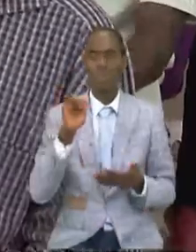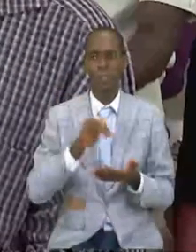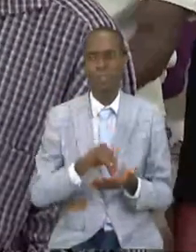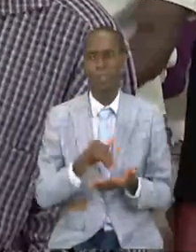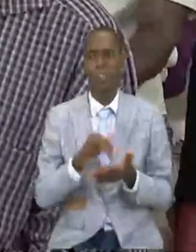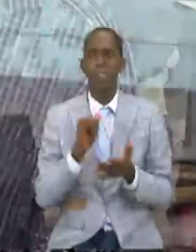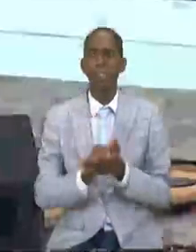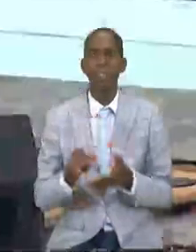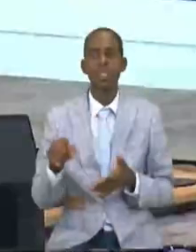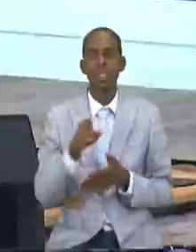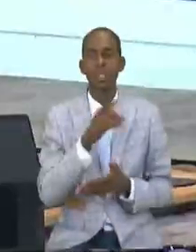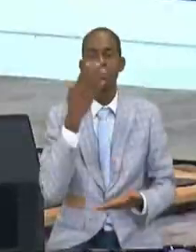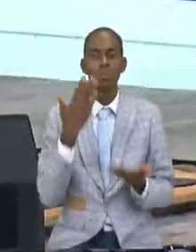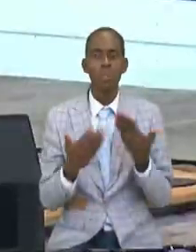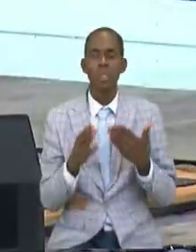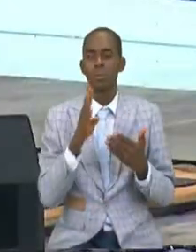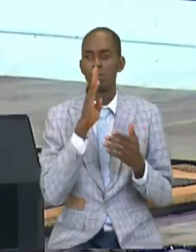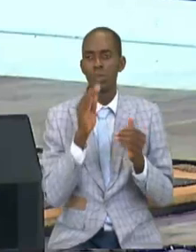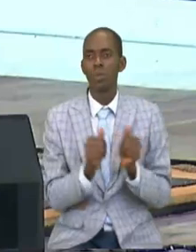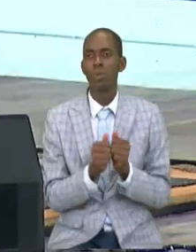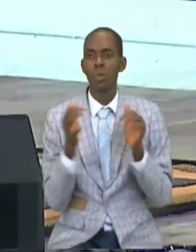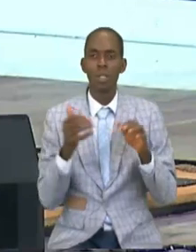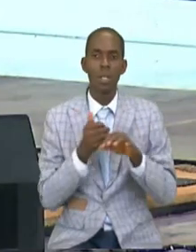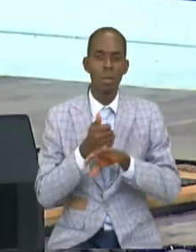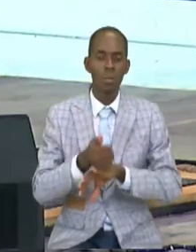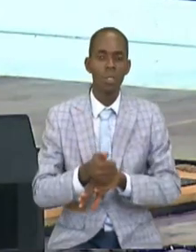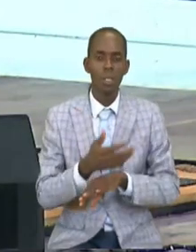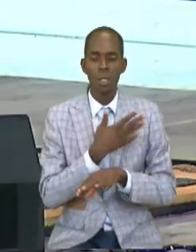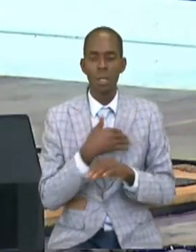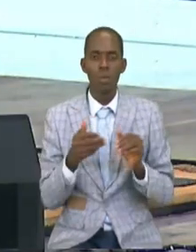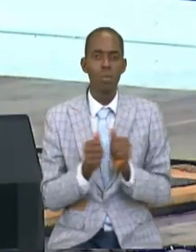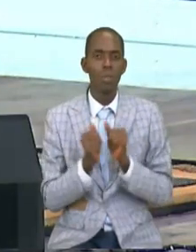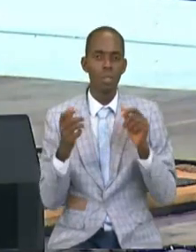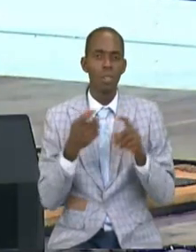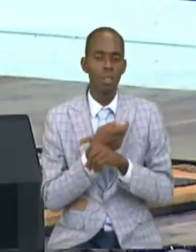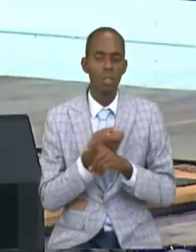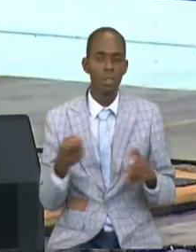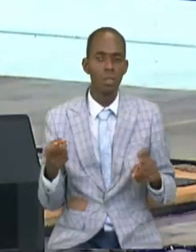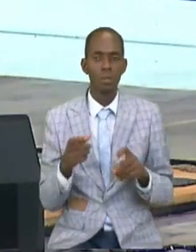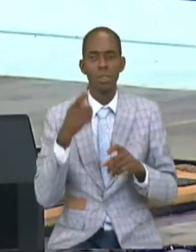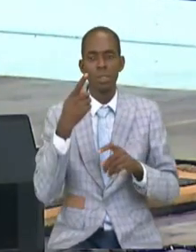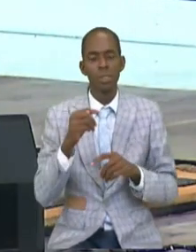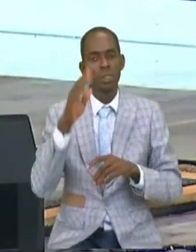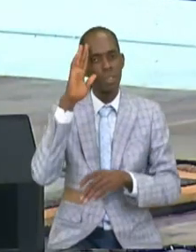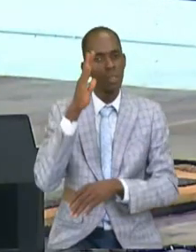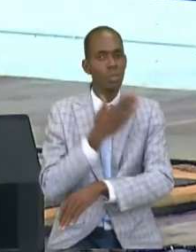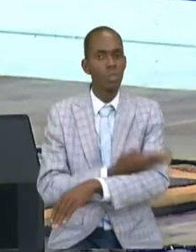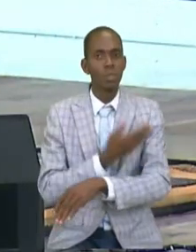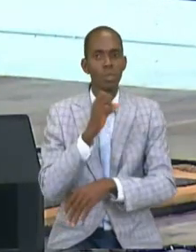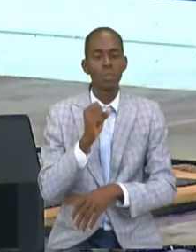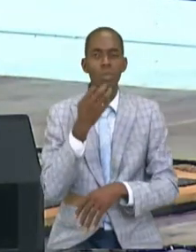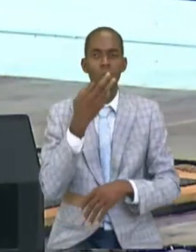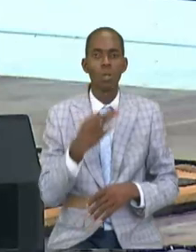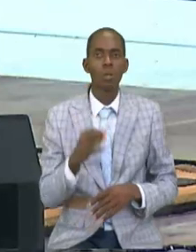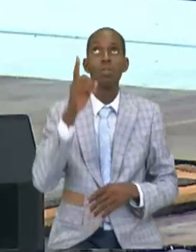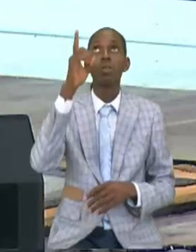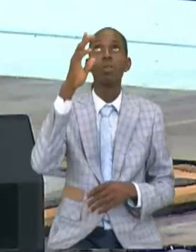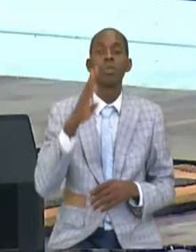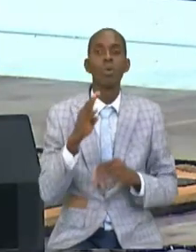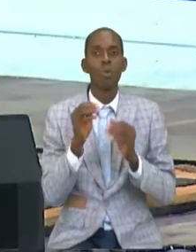15. Afin que vous soyez irréprochables et purs. Des enfants de